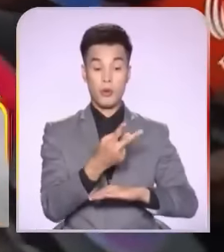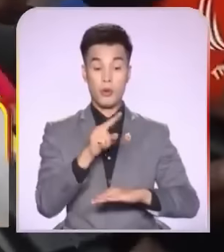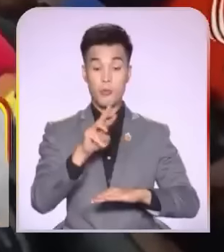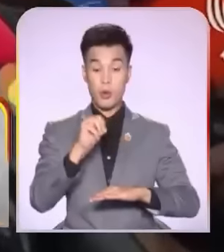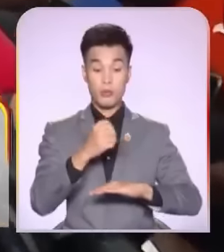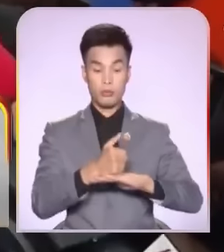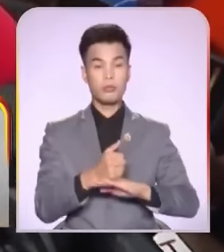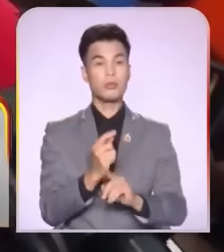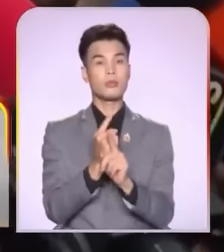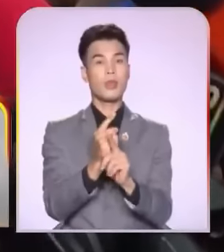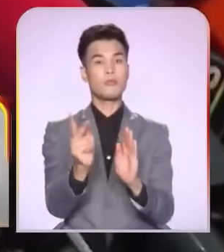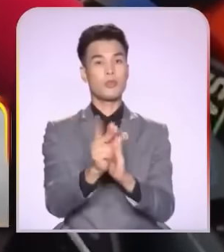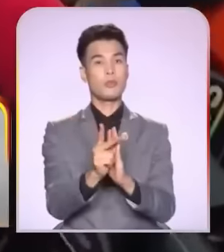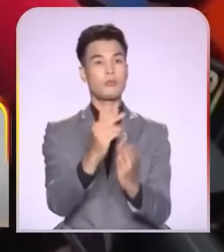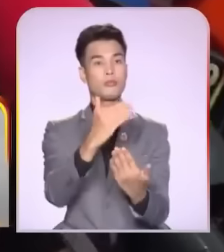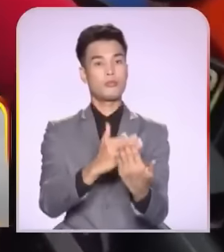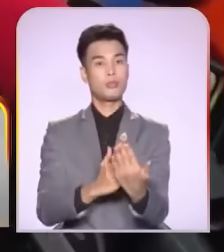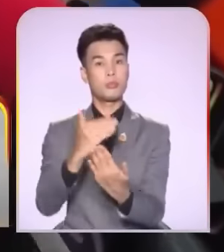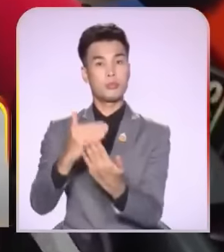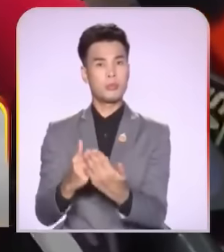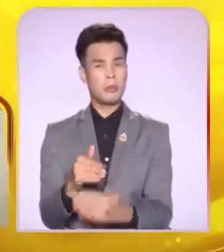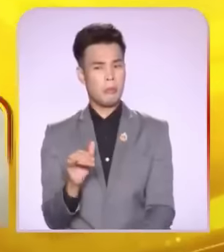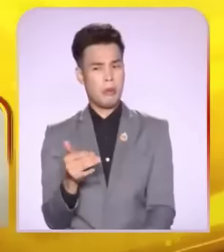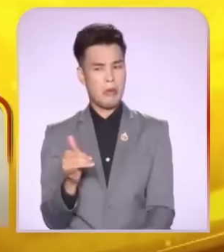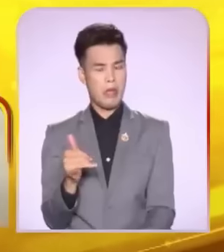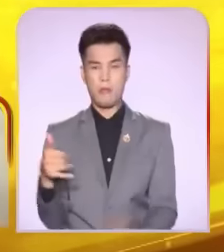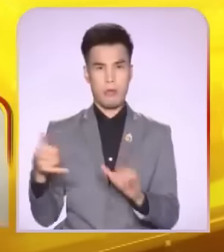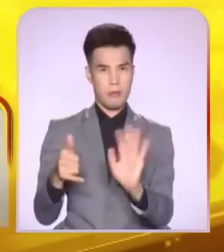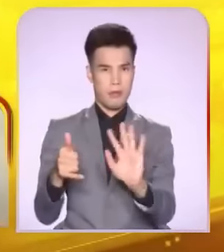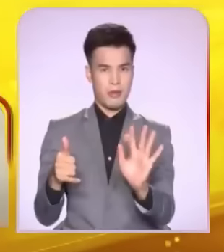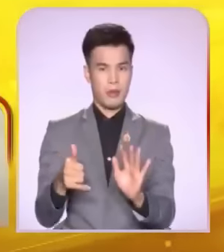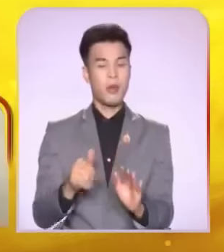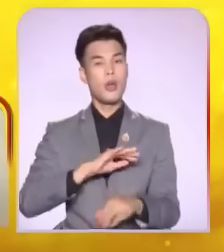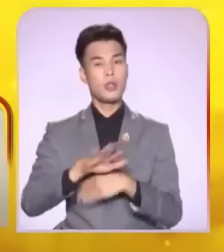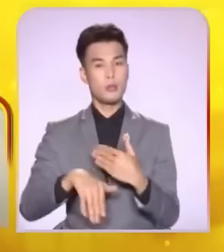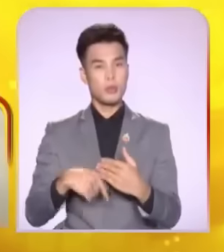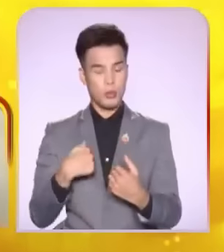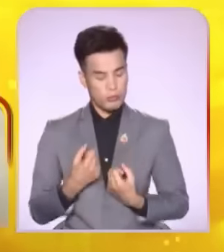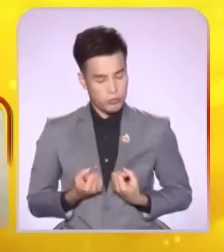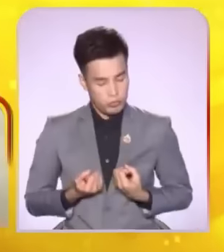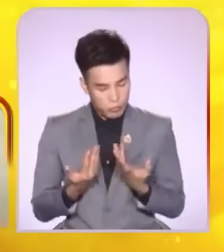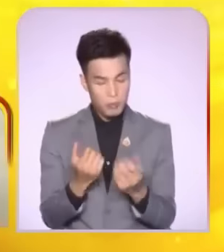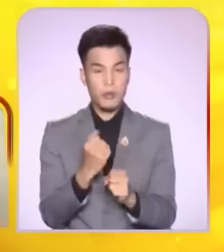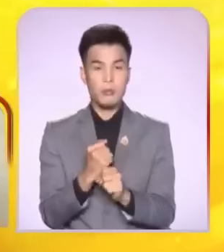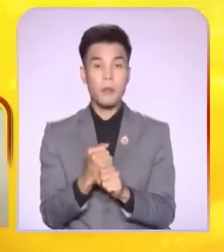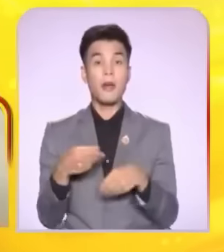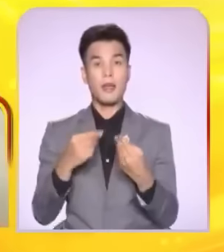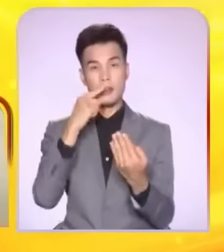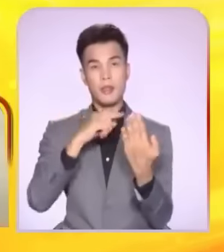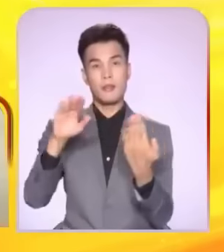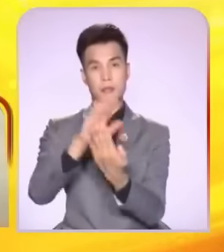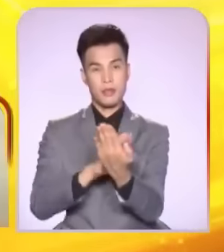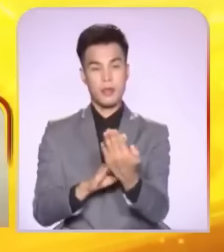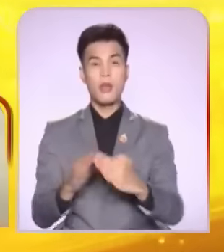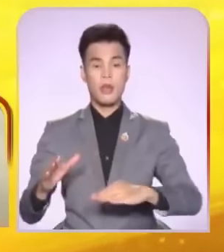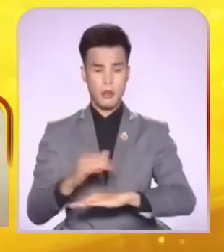ากันไปตามกติกาคนที่สุ่มเสี่ยงไม่ควรเข้าม า ทุกคนก็ควรที่จะเสียสละเพื่อให้บ้านเมืองการ